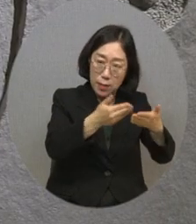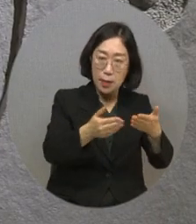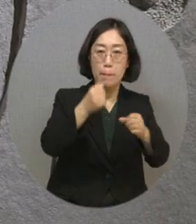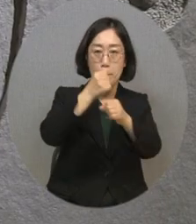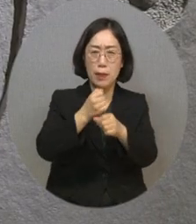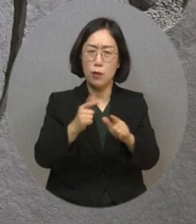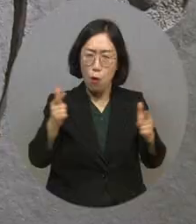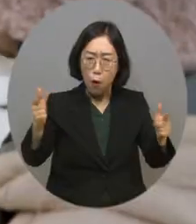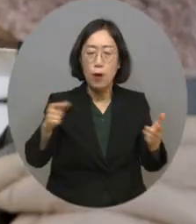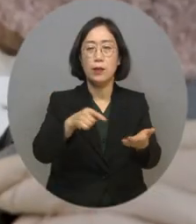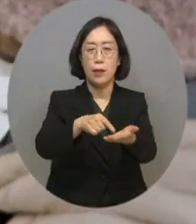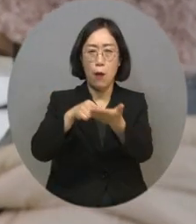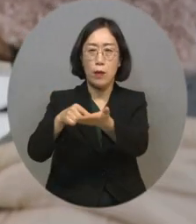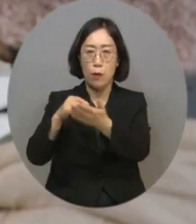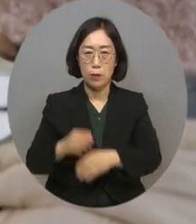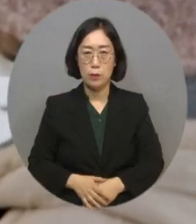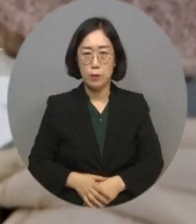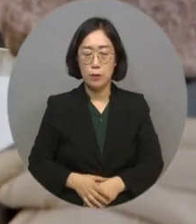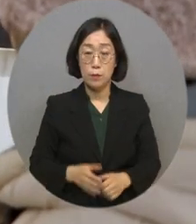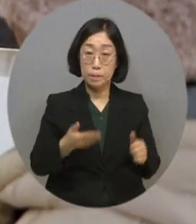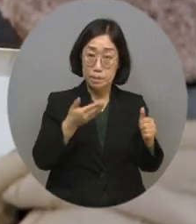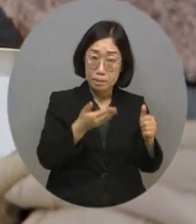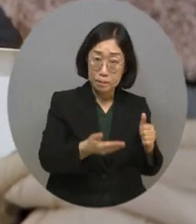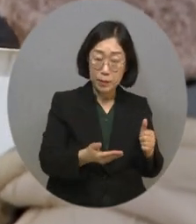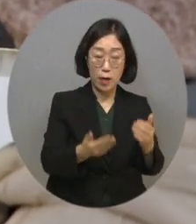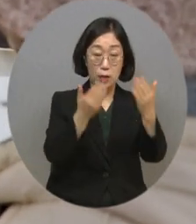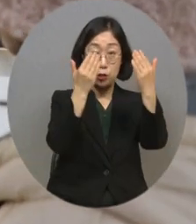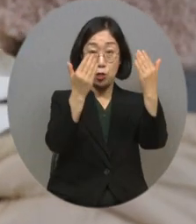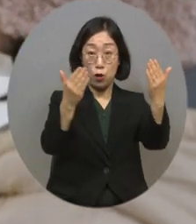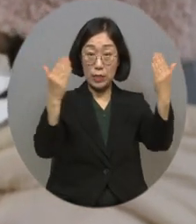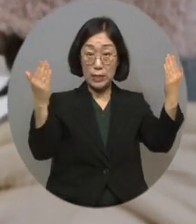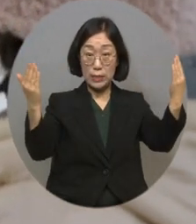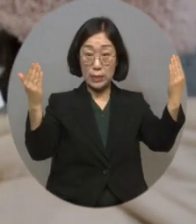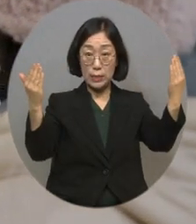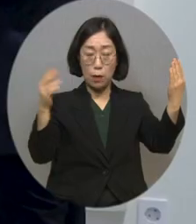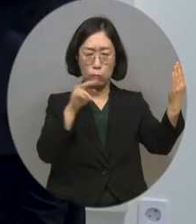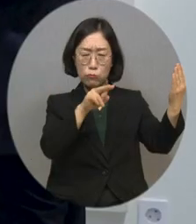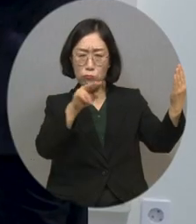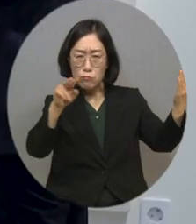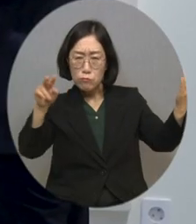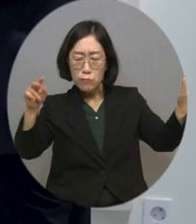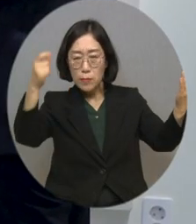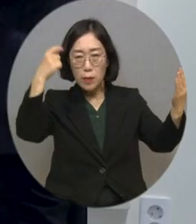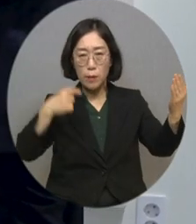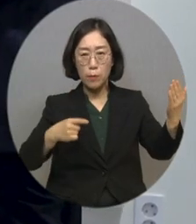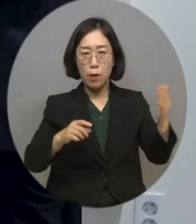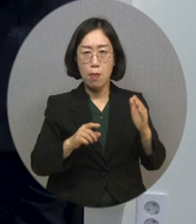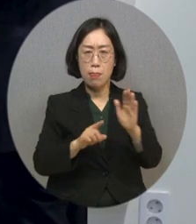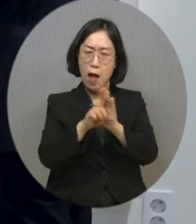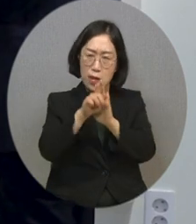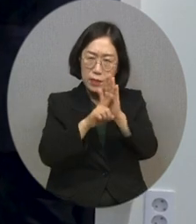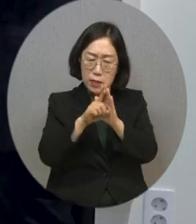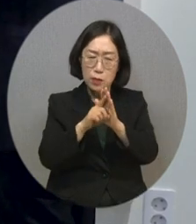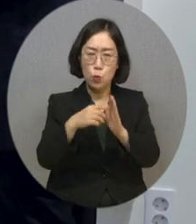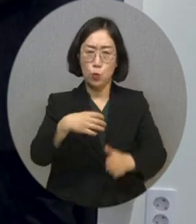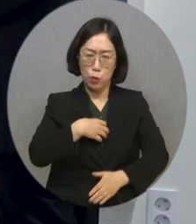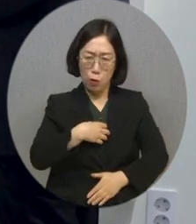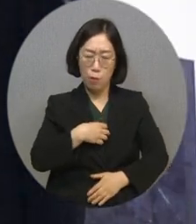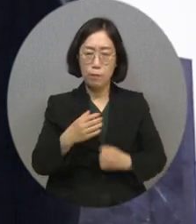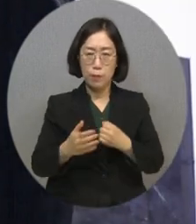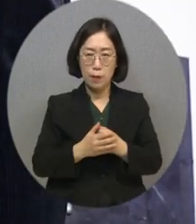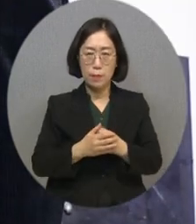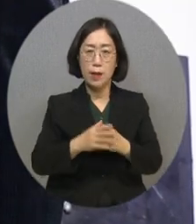수 있습니다. 작가가 전시를 통해 전하는 주된 메시지는 기후위기 속 생태계 복원에 대한